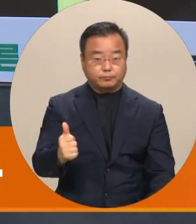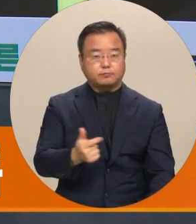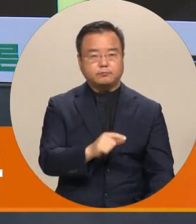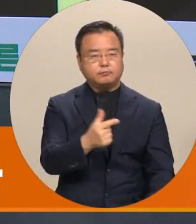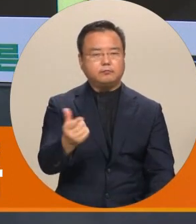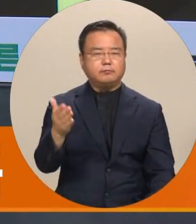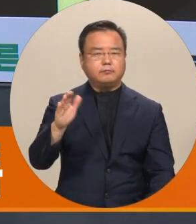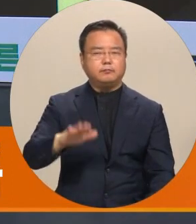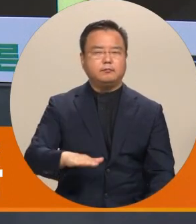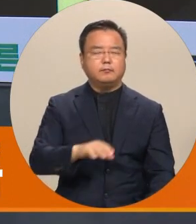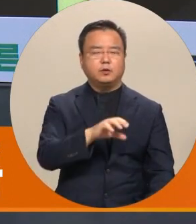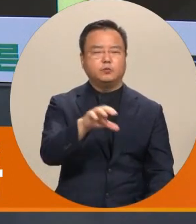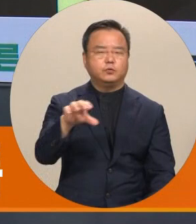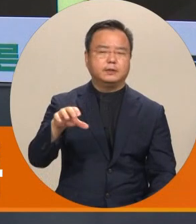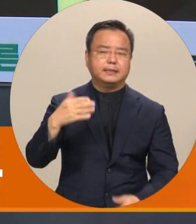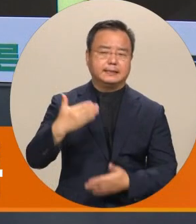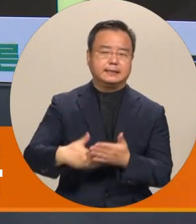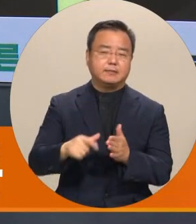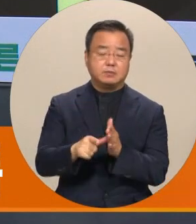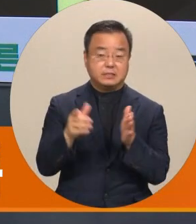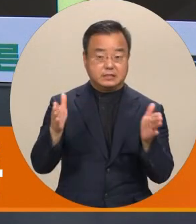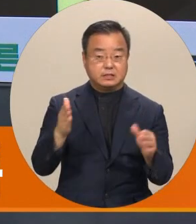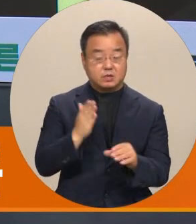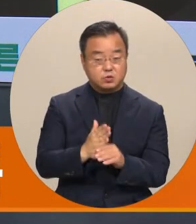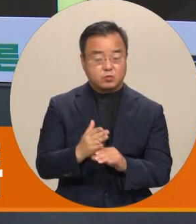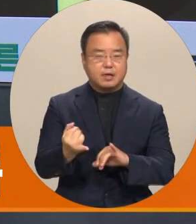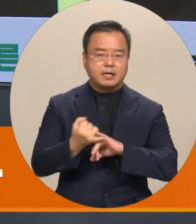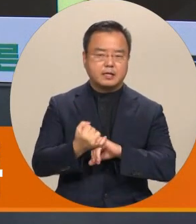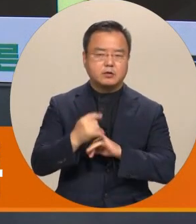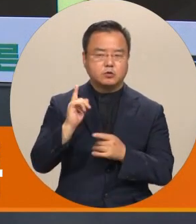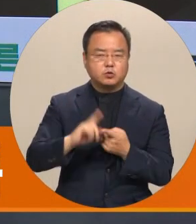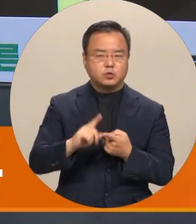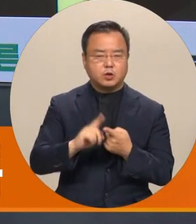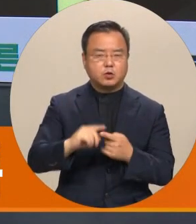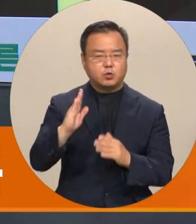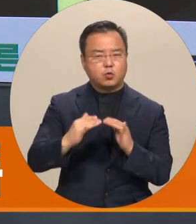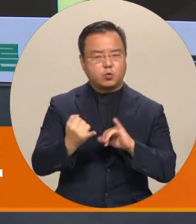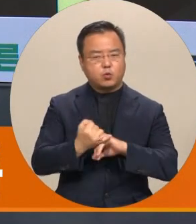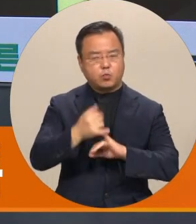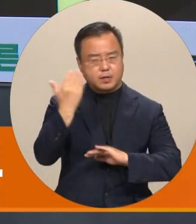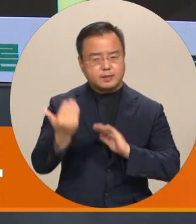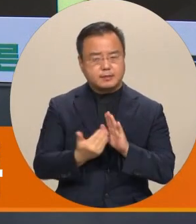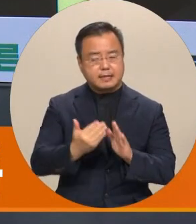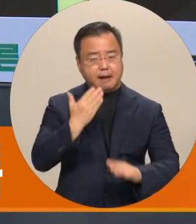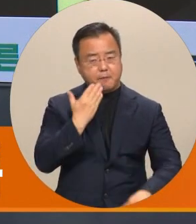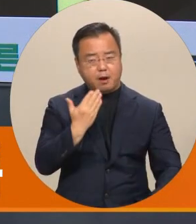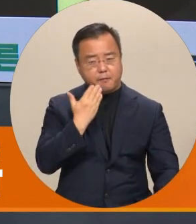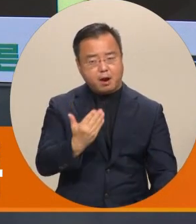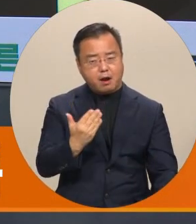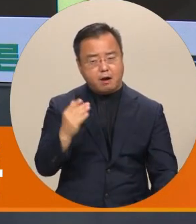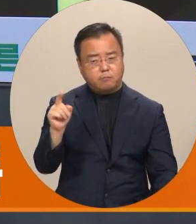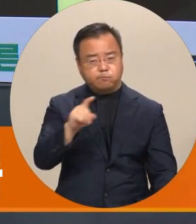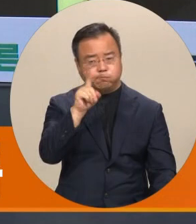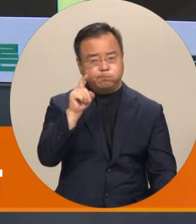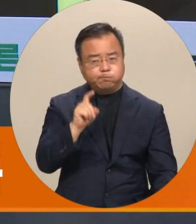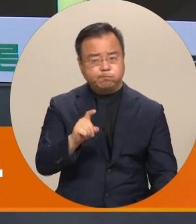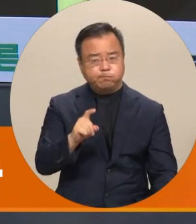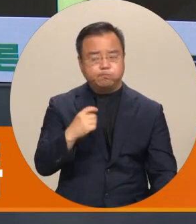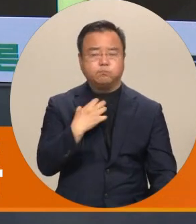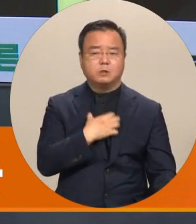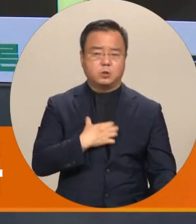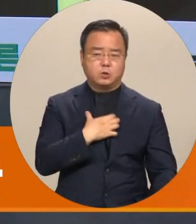일부 지역에선 남은 임기 동안 과연 약속한 공약들을 제대로 추진할 수 있을지 우려가 나오기도